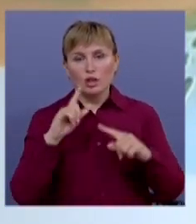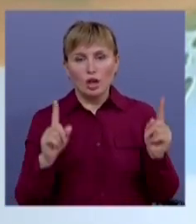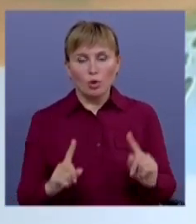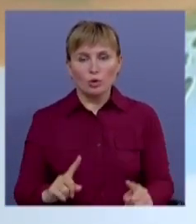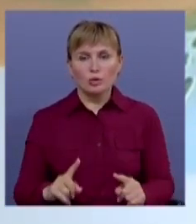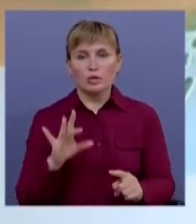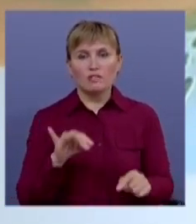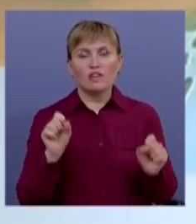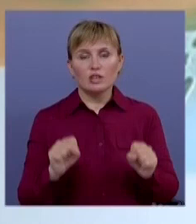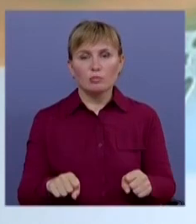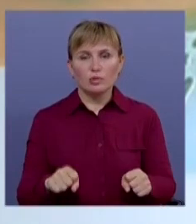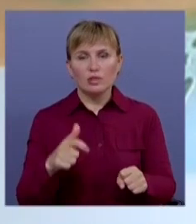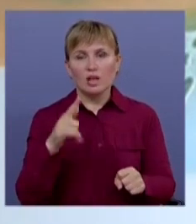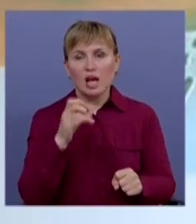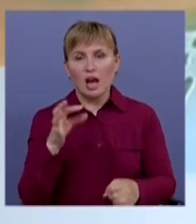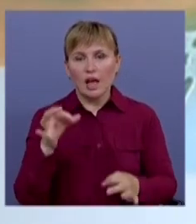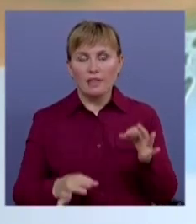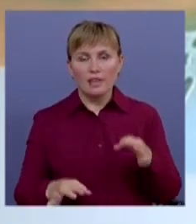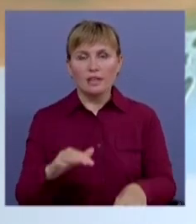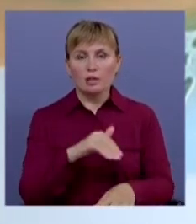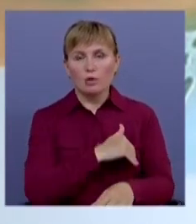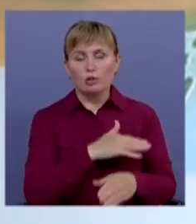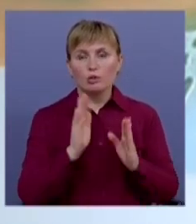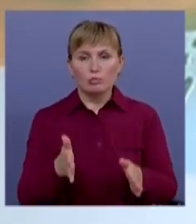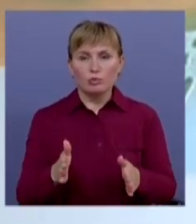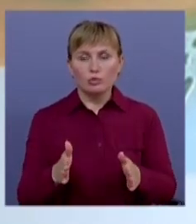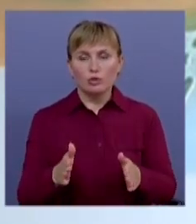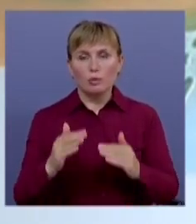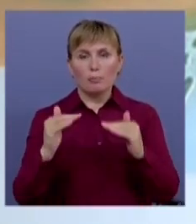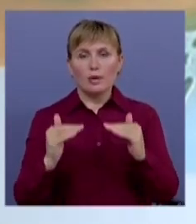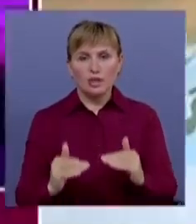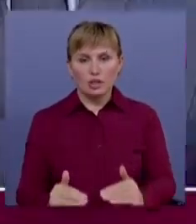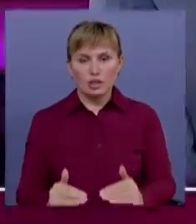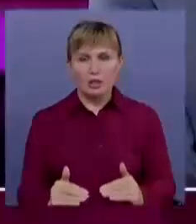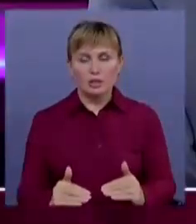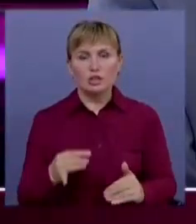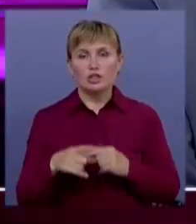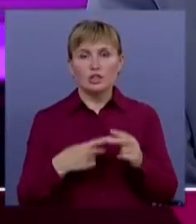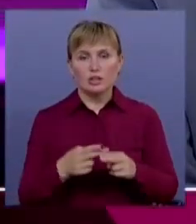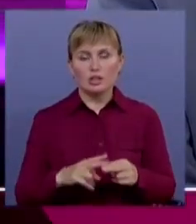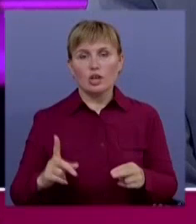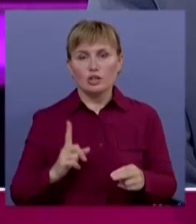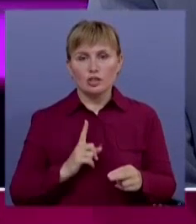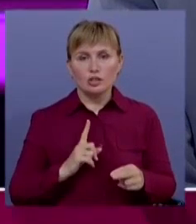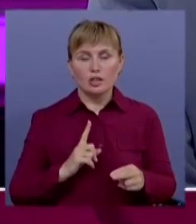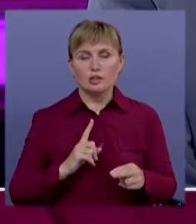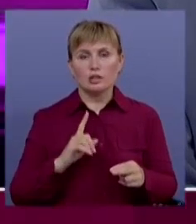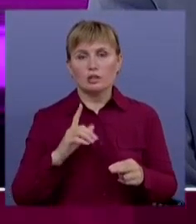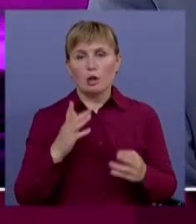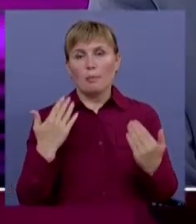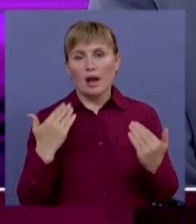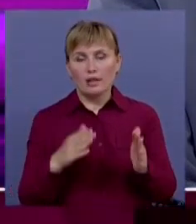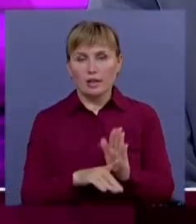также возможно выпадение града температура воздуха будет понижаться тем самым ожидается ослабление жары